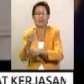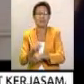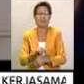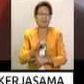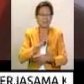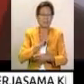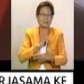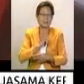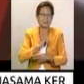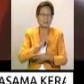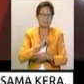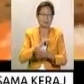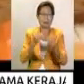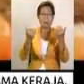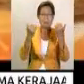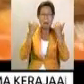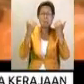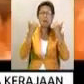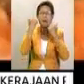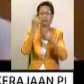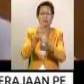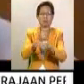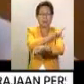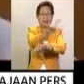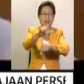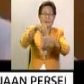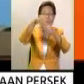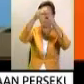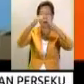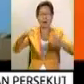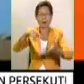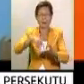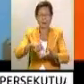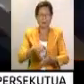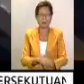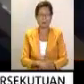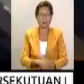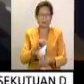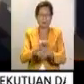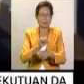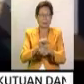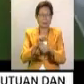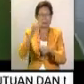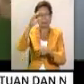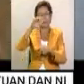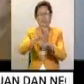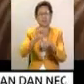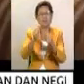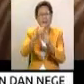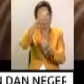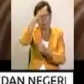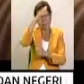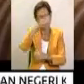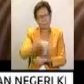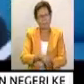saya adalah penganggur tetap di ladang rumah ni. Minta dia kerja dengan Abah. Dah tentu-tentu.